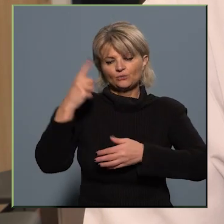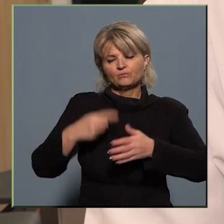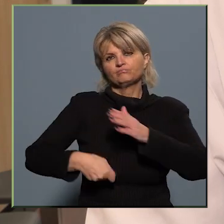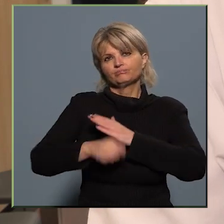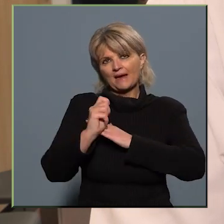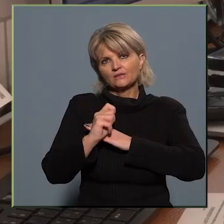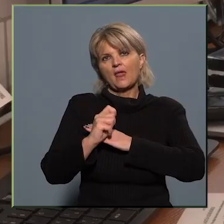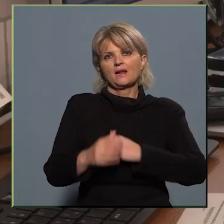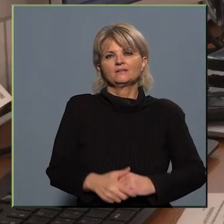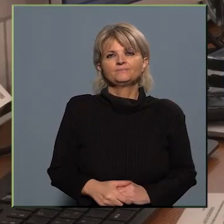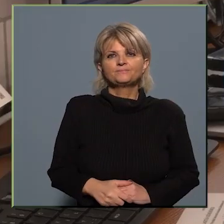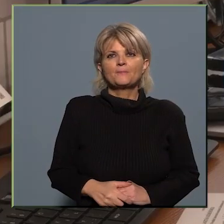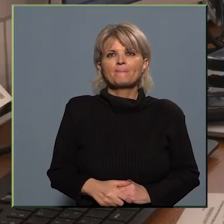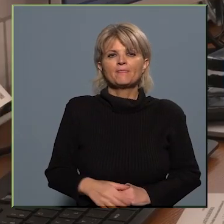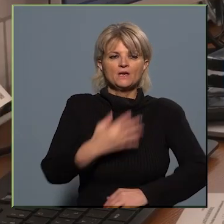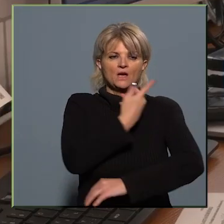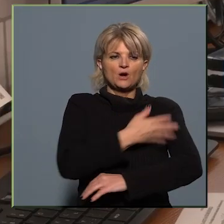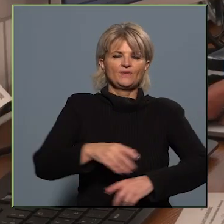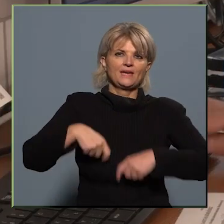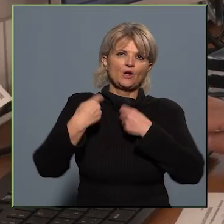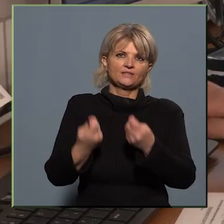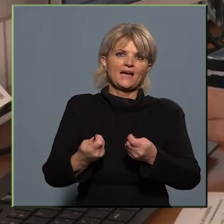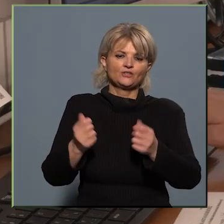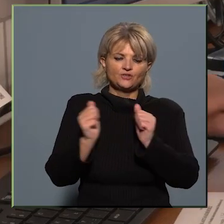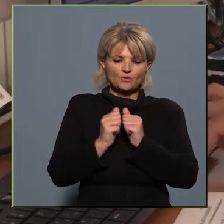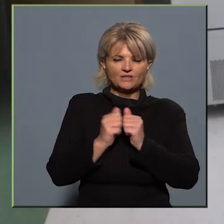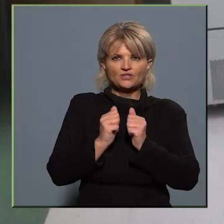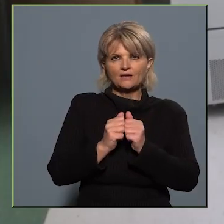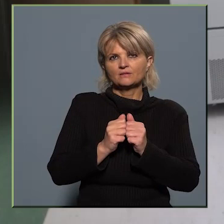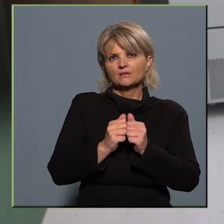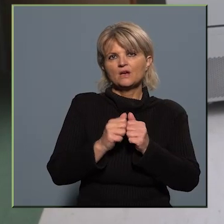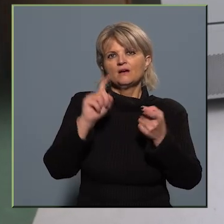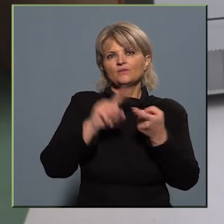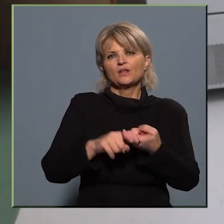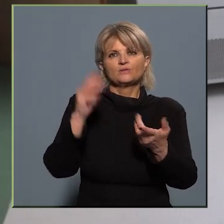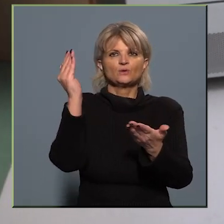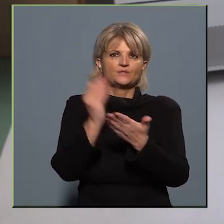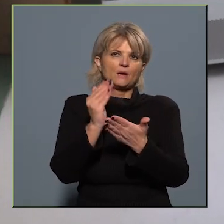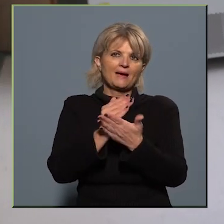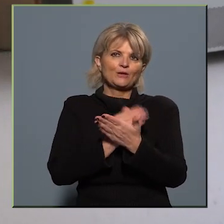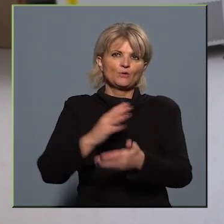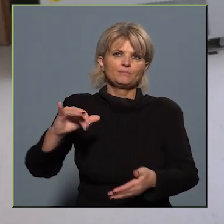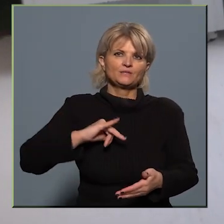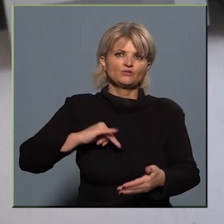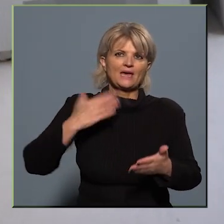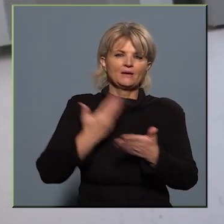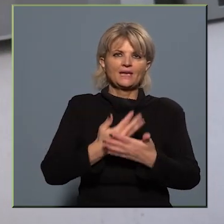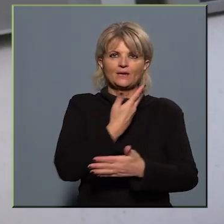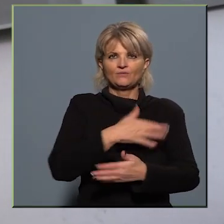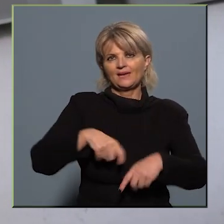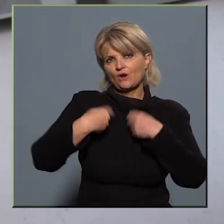helyi diagnosztikával. A véradás gyakoriságára vonatkoznak szabályok, hogy még biztonságosabb legyen a véradó